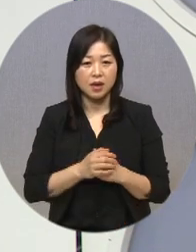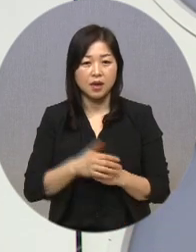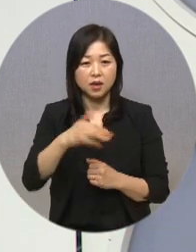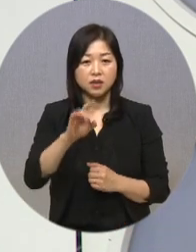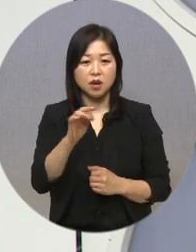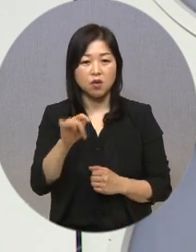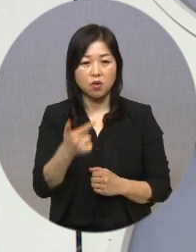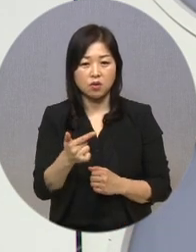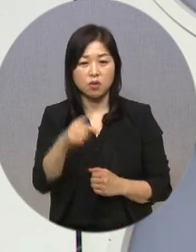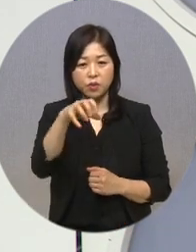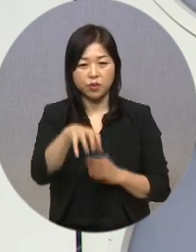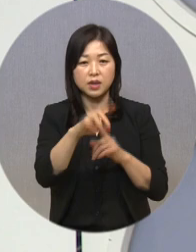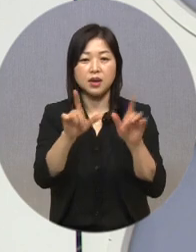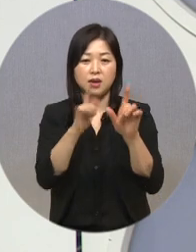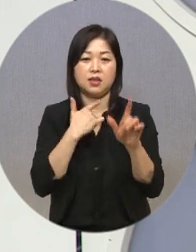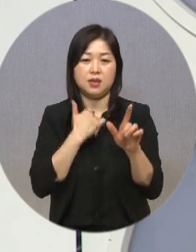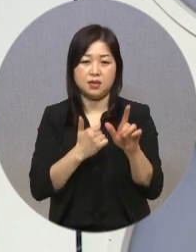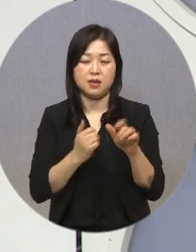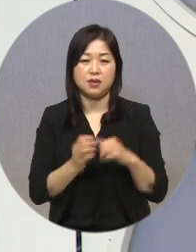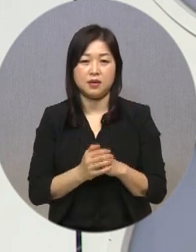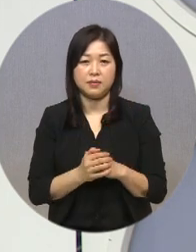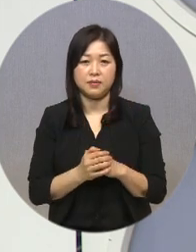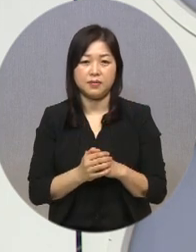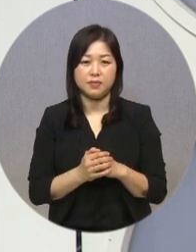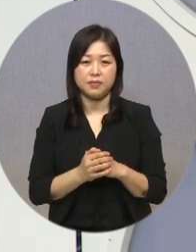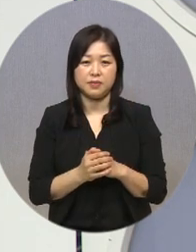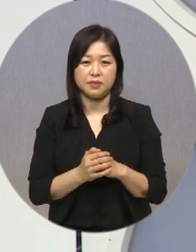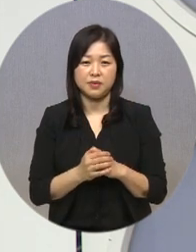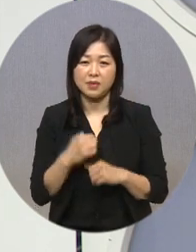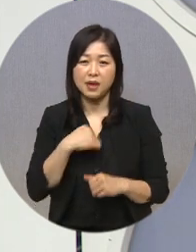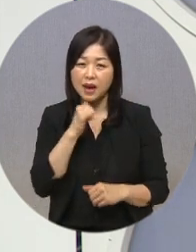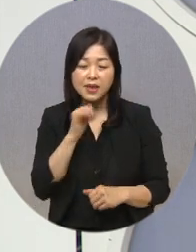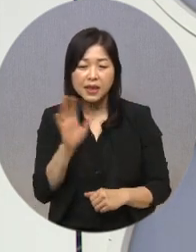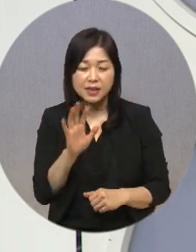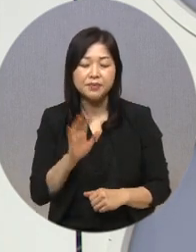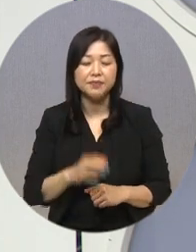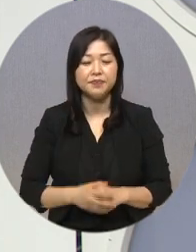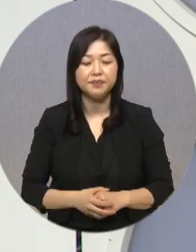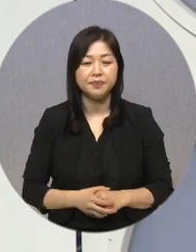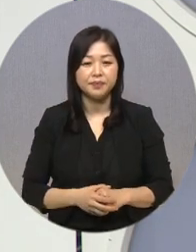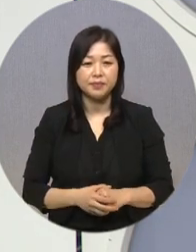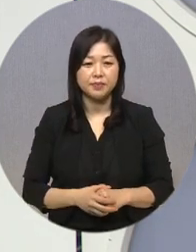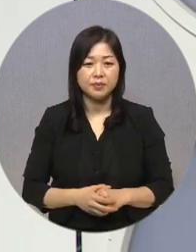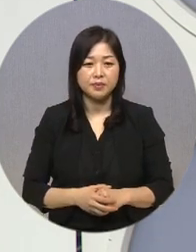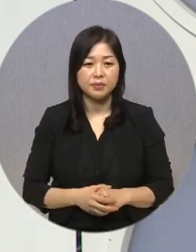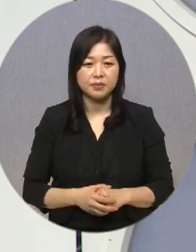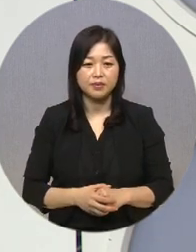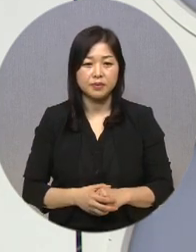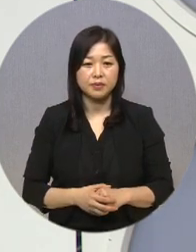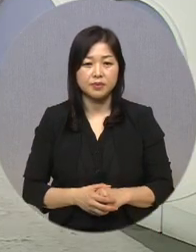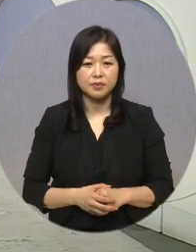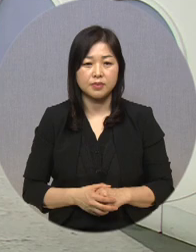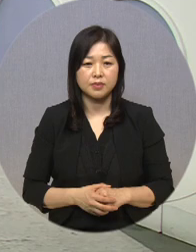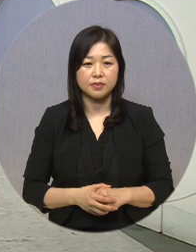청원군 내가 청원동에 살았습니다. 네. 그냥 조금 좀 가난하진 않았죠. 거길